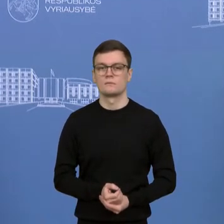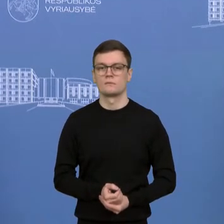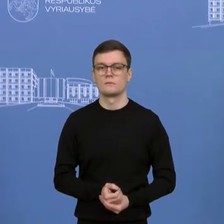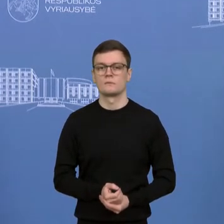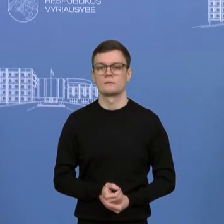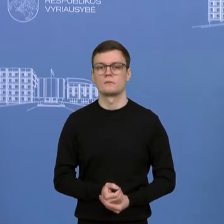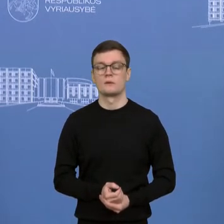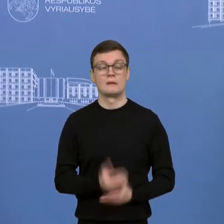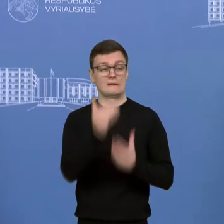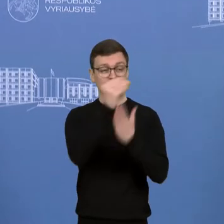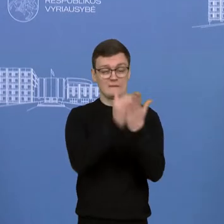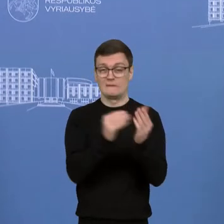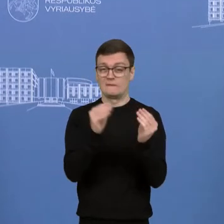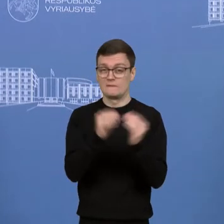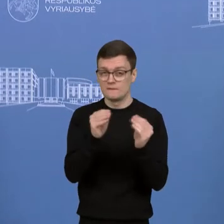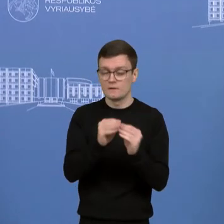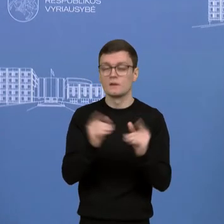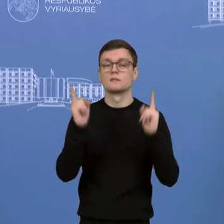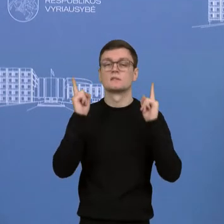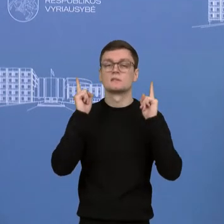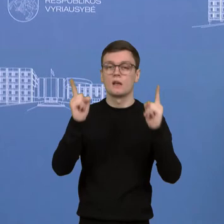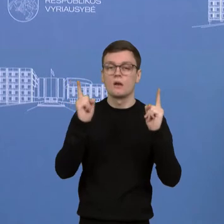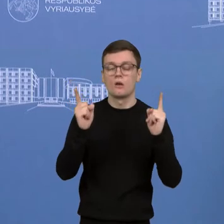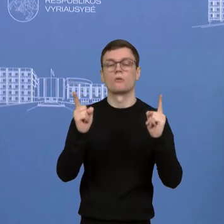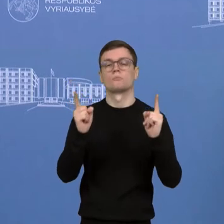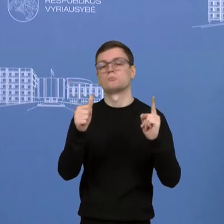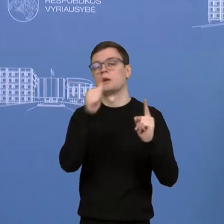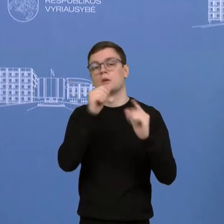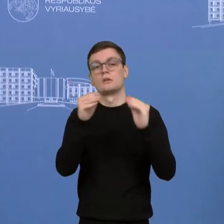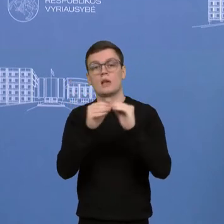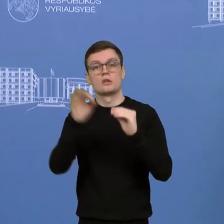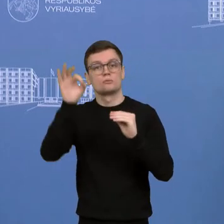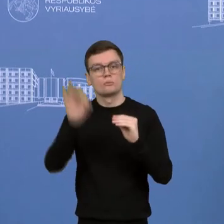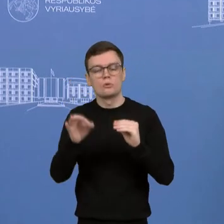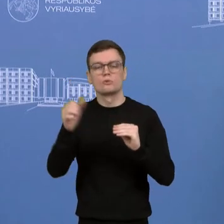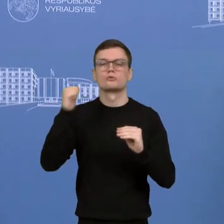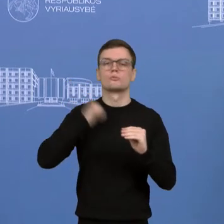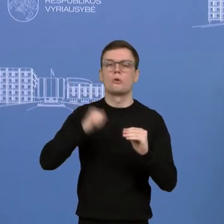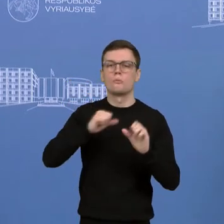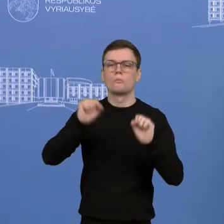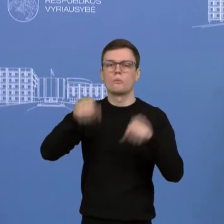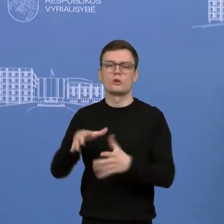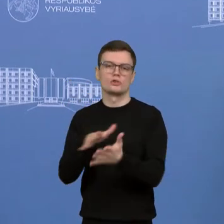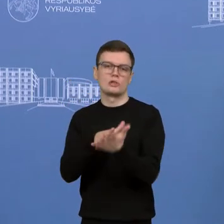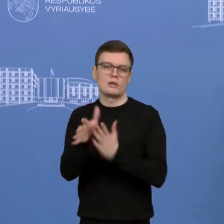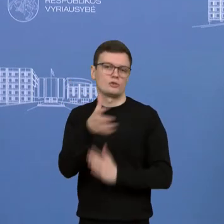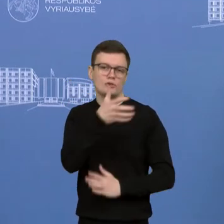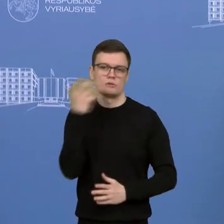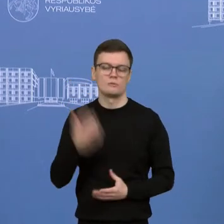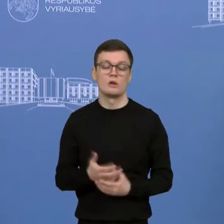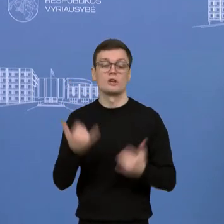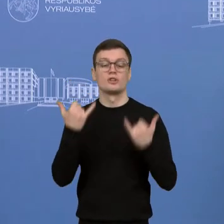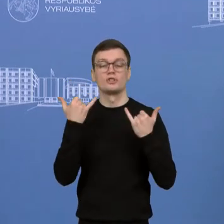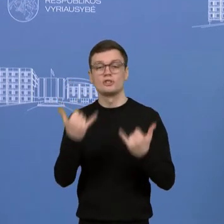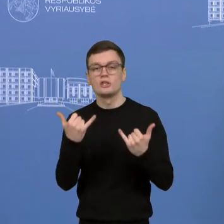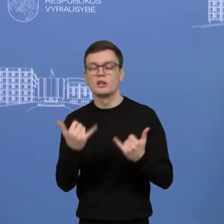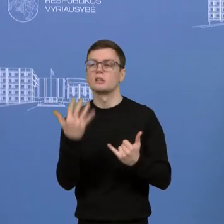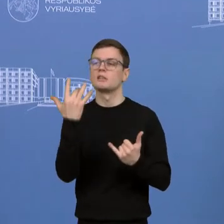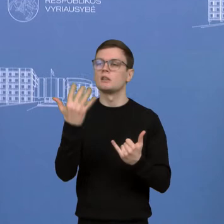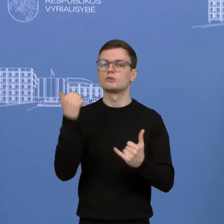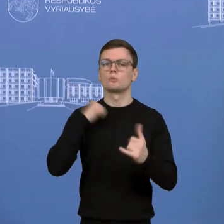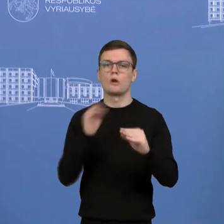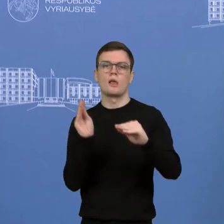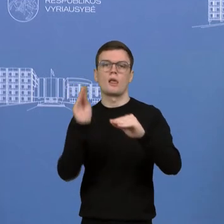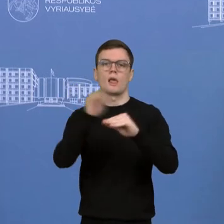visa pajamų dalis, išskyrus apie 10%, kiek žmogus gali išleisti šildymui. Tai šiandieną prognozuoti skaičių augimą būtų